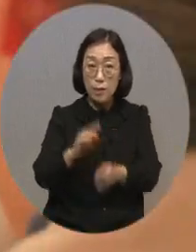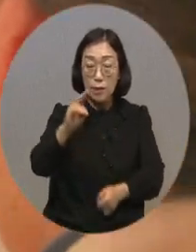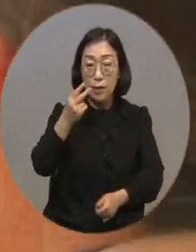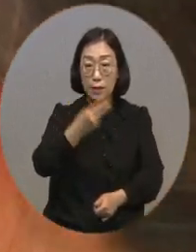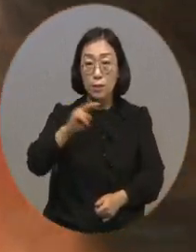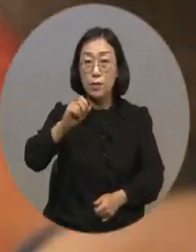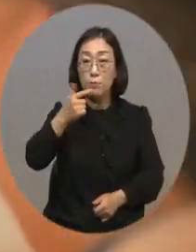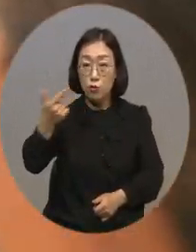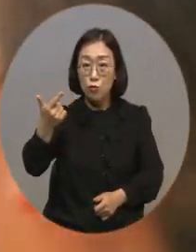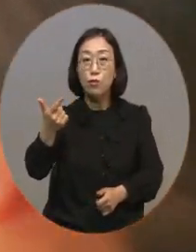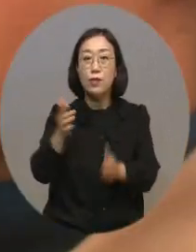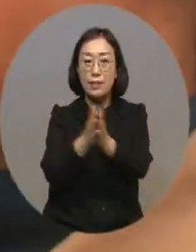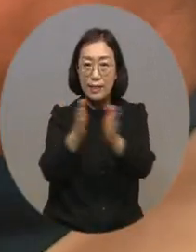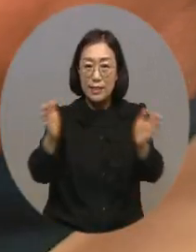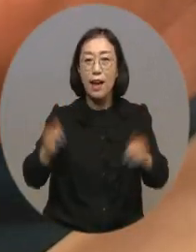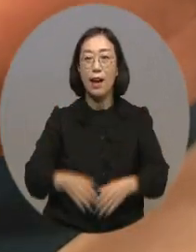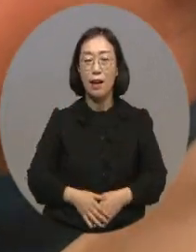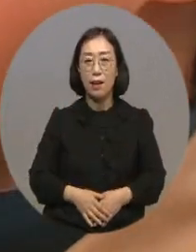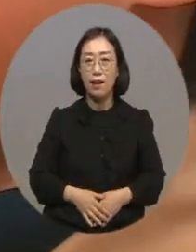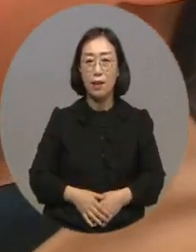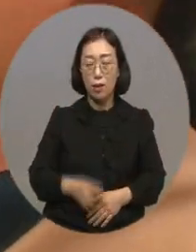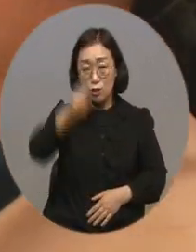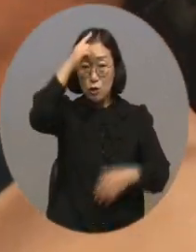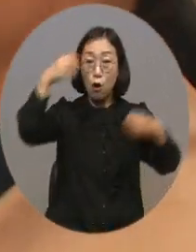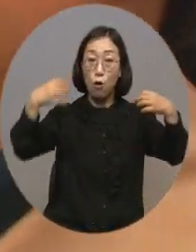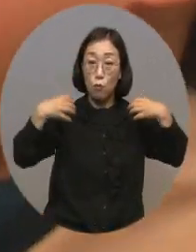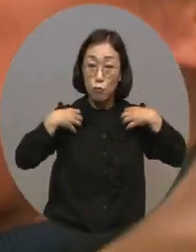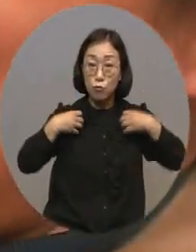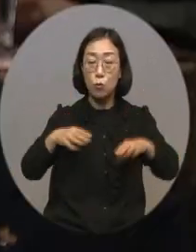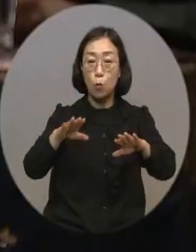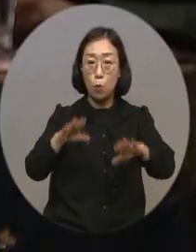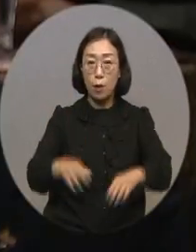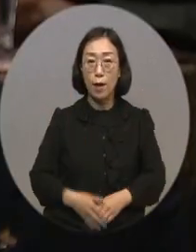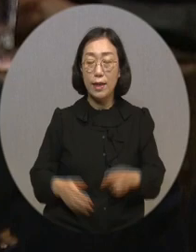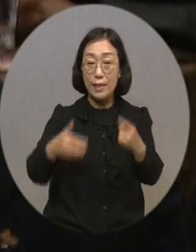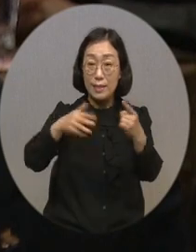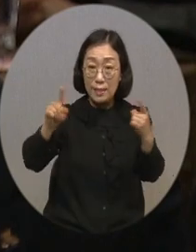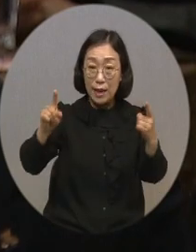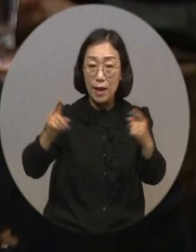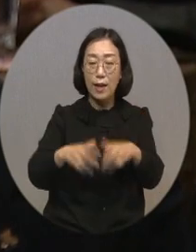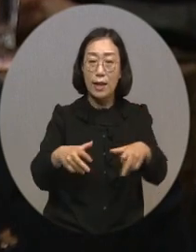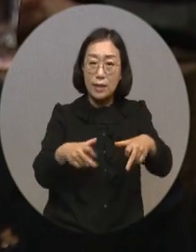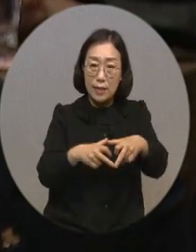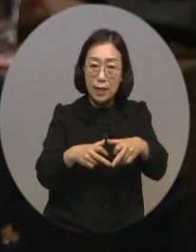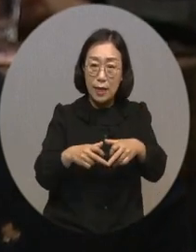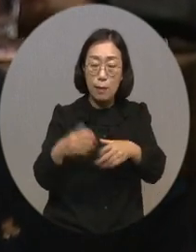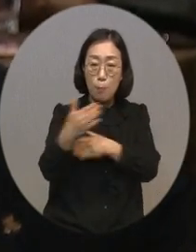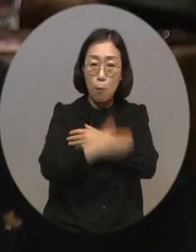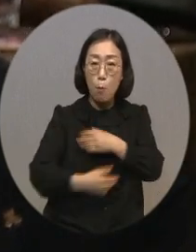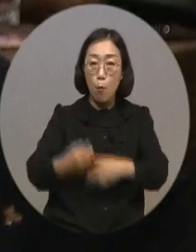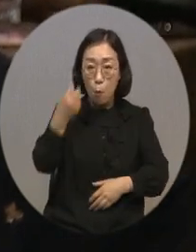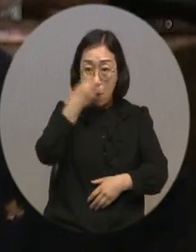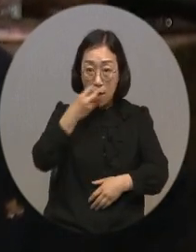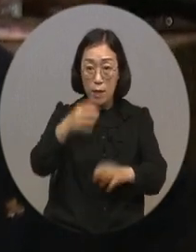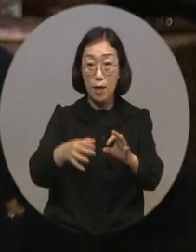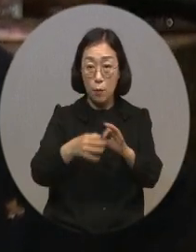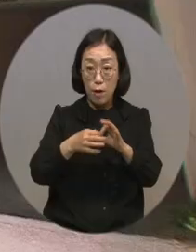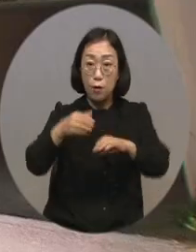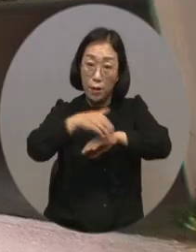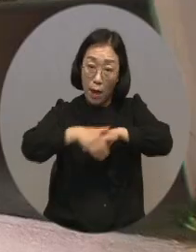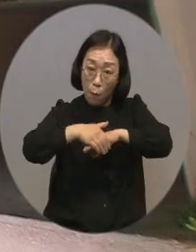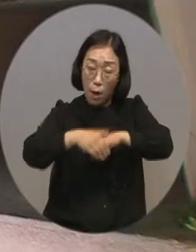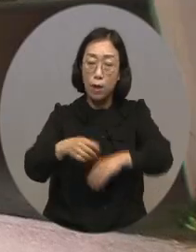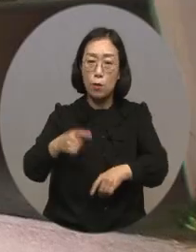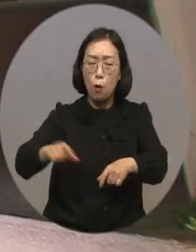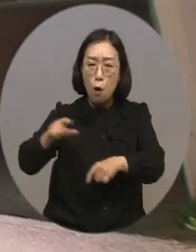시행될 예정입니다. 또한 정부는 올해 안 제1차 장애인 건강보건관리 종합계획 수립과 더불어